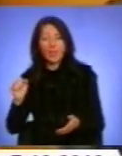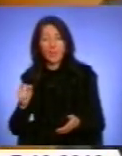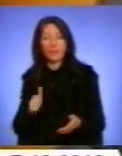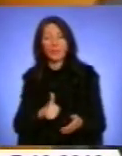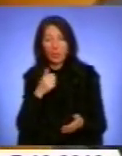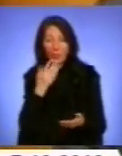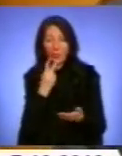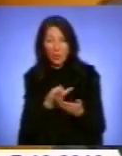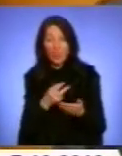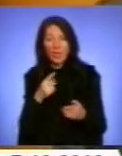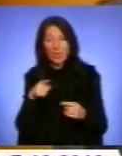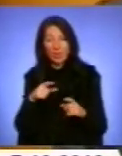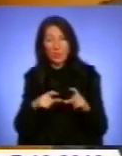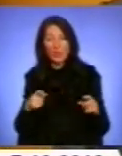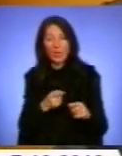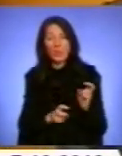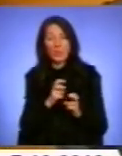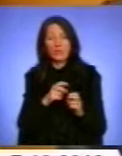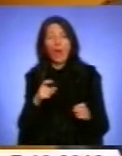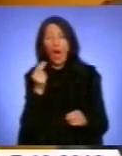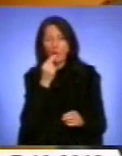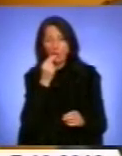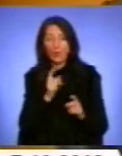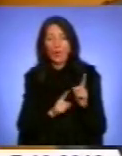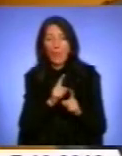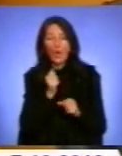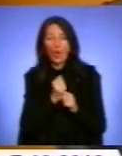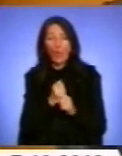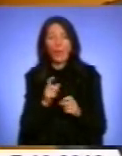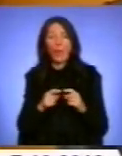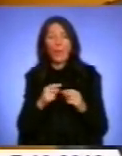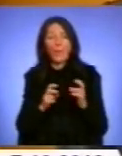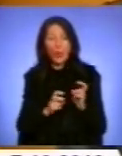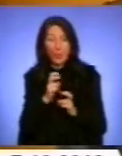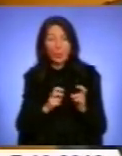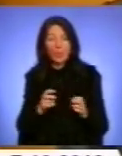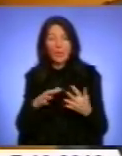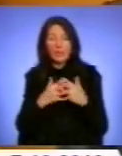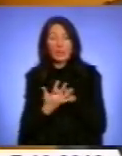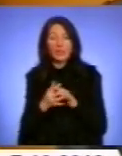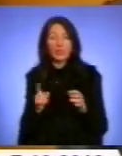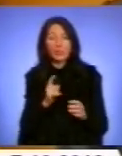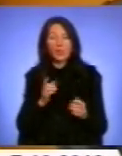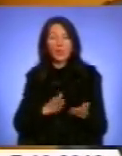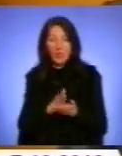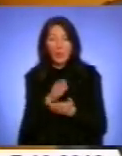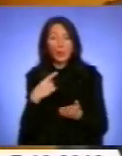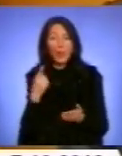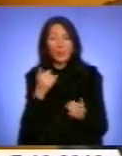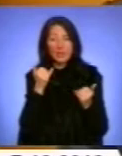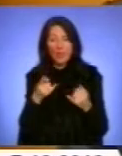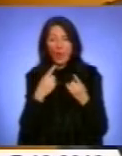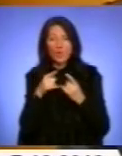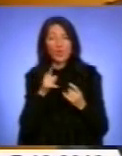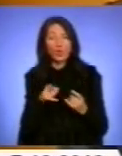підприємства харчової, переробної промисловості, адже сільськогосподарський напрямок області, і зараз говориться за те,